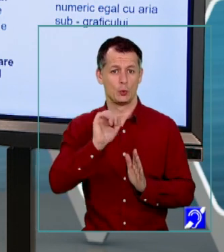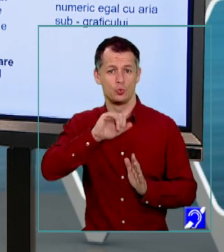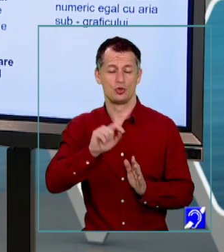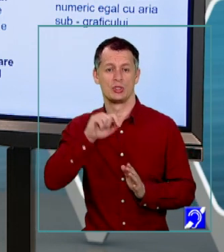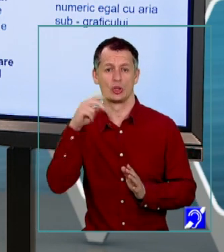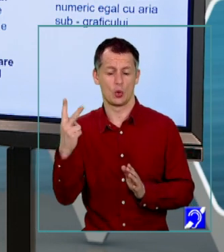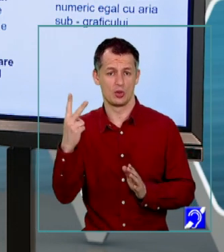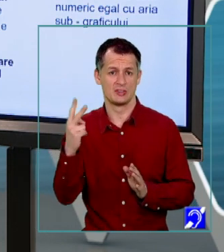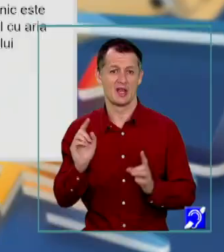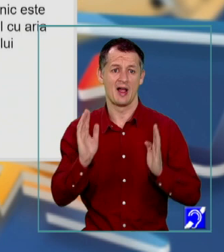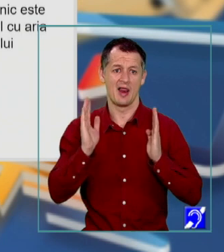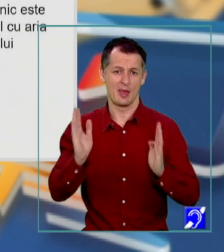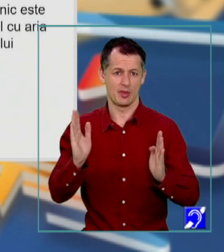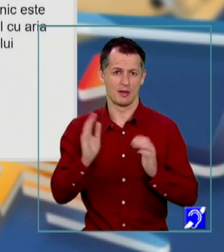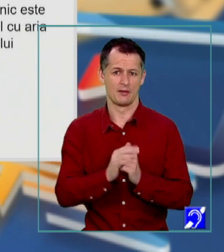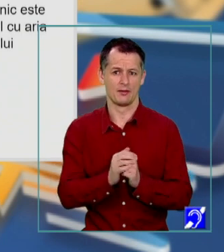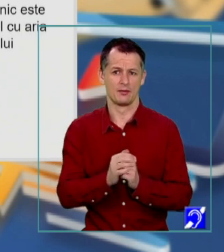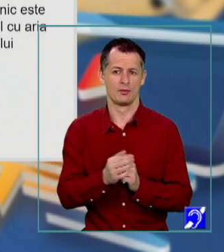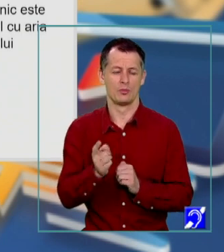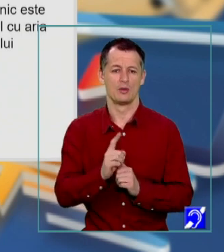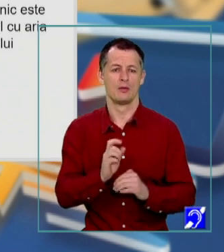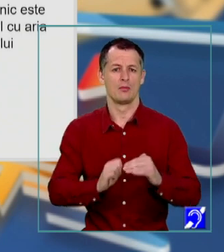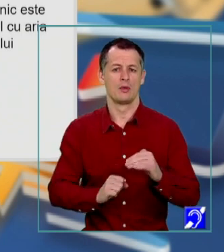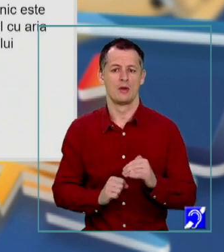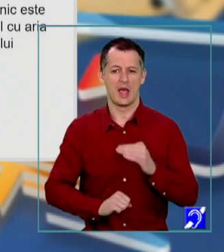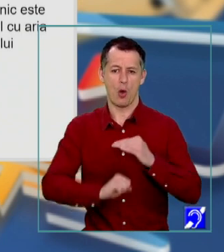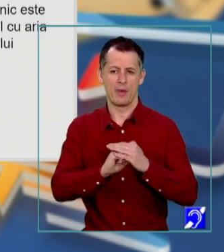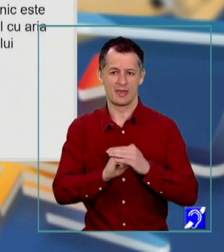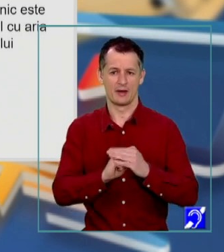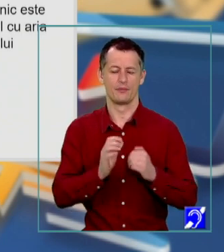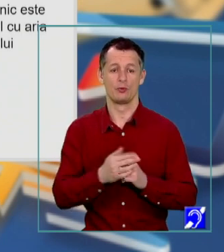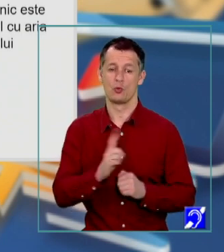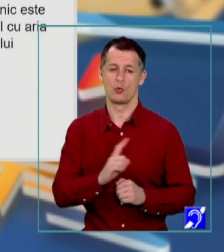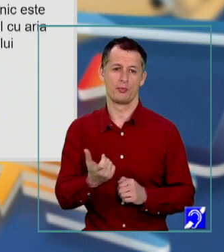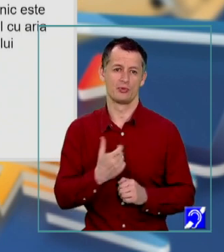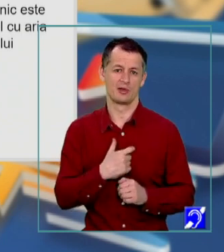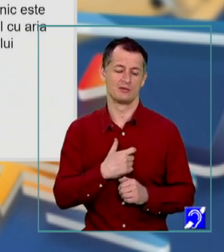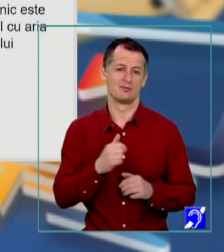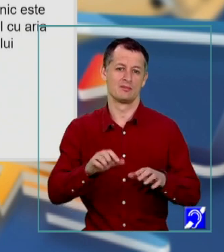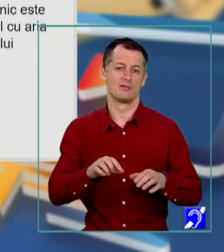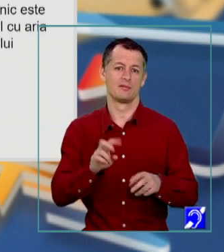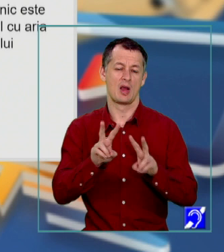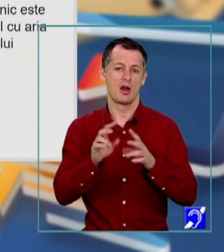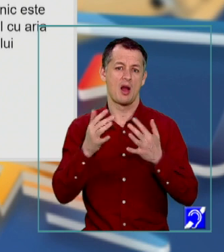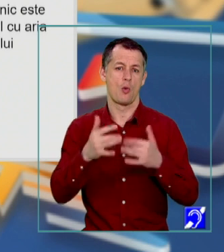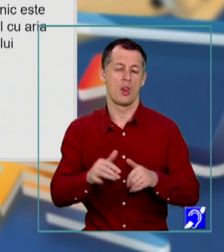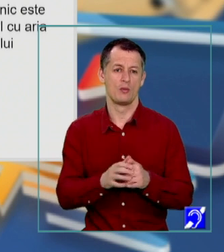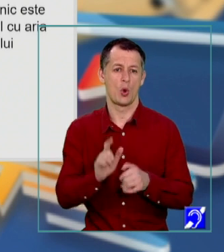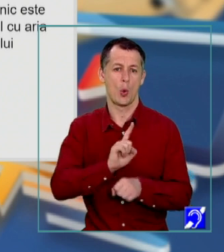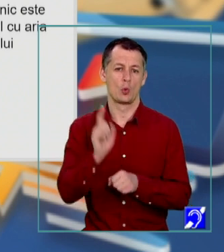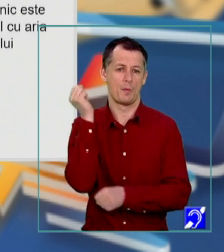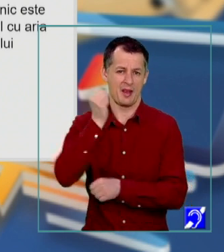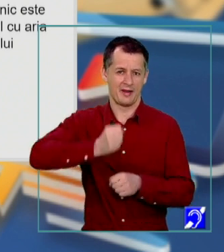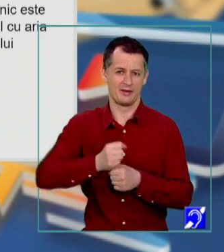limitele între care evoluează sistemul, în schimb nu am fi putut calcula lucru mecanic folosind aria subgraficului, pentru că